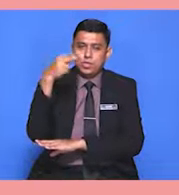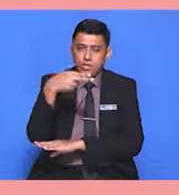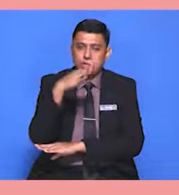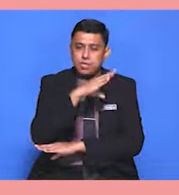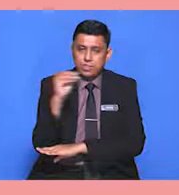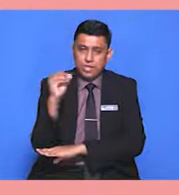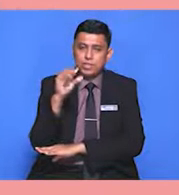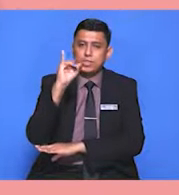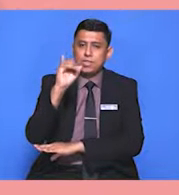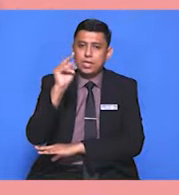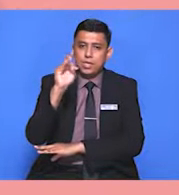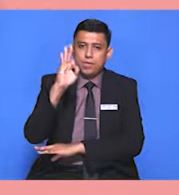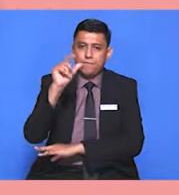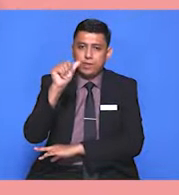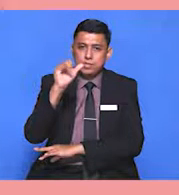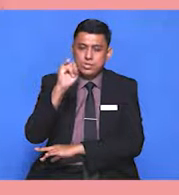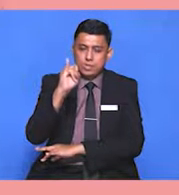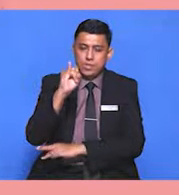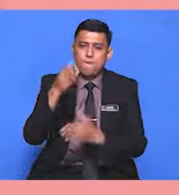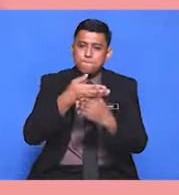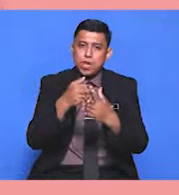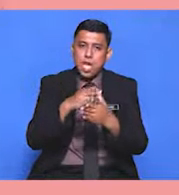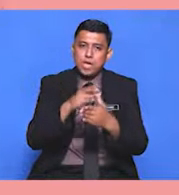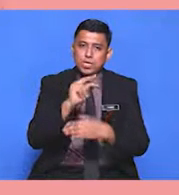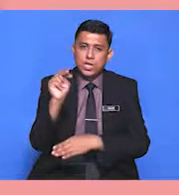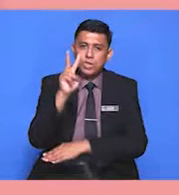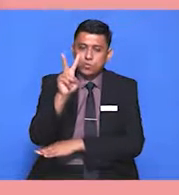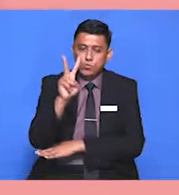dan Inflasi bahagian kedua.